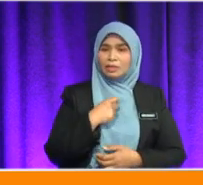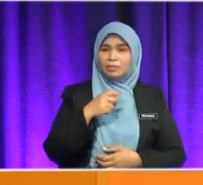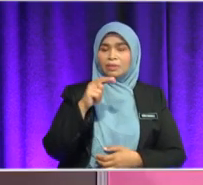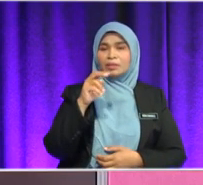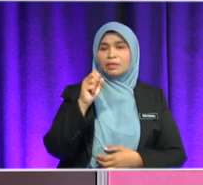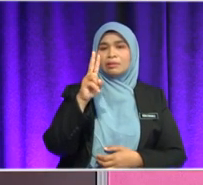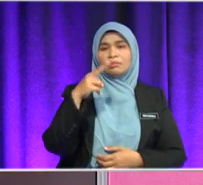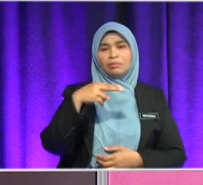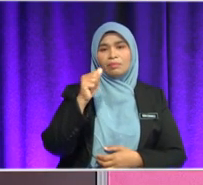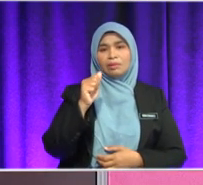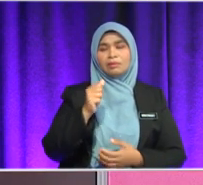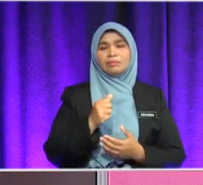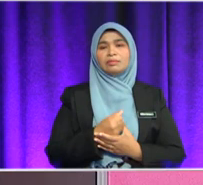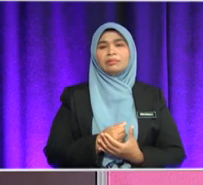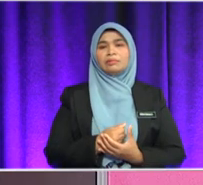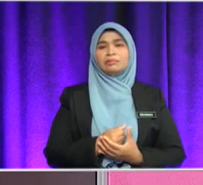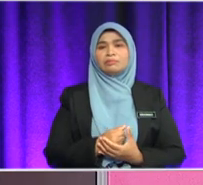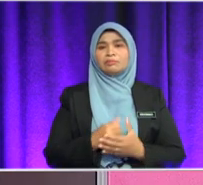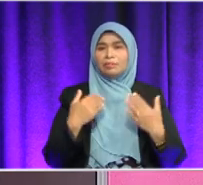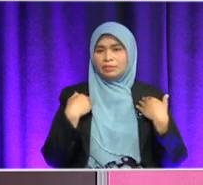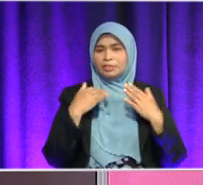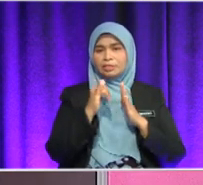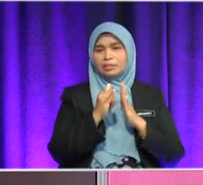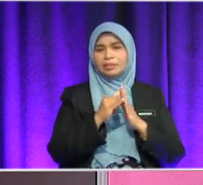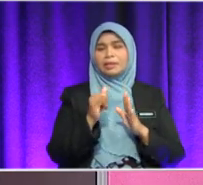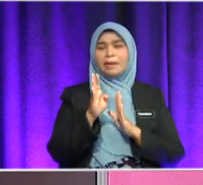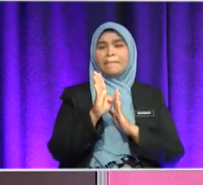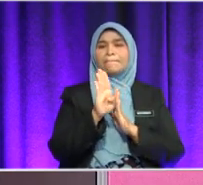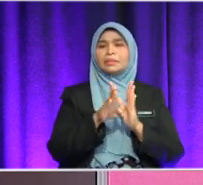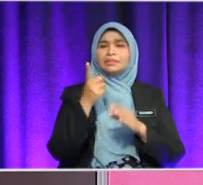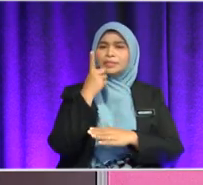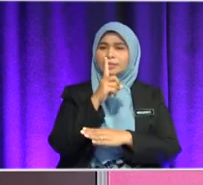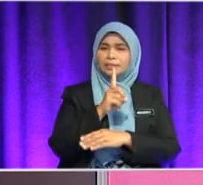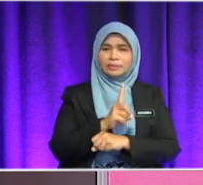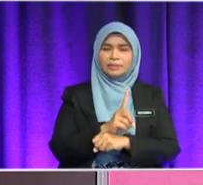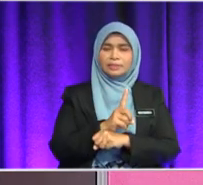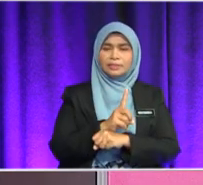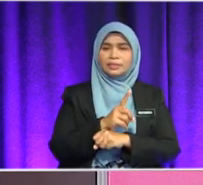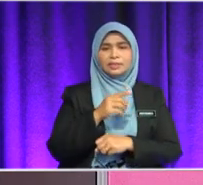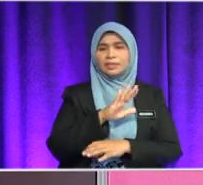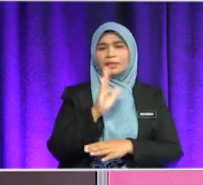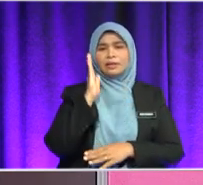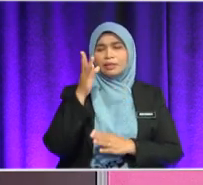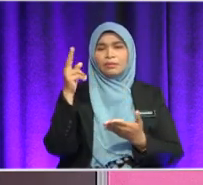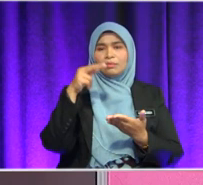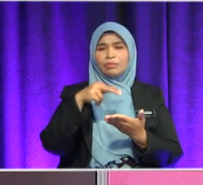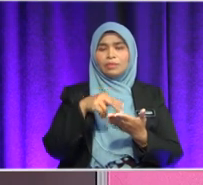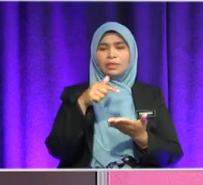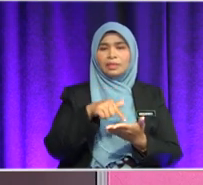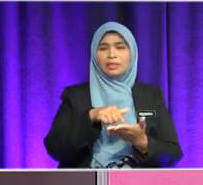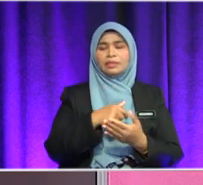antaranya yang pertama dia berazam untuk tidak melakukannya lagi kalau dibesalah dengan manusia dia akhirnya minta